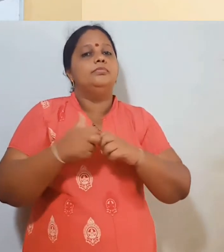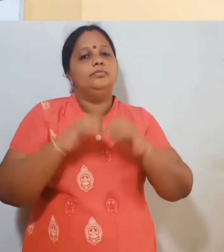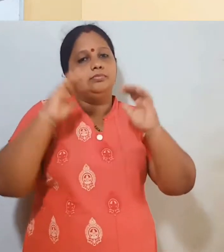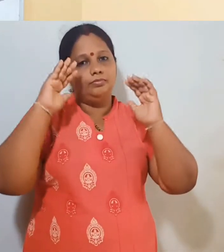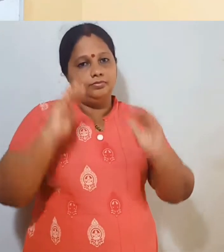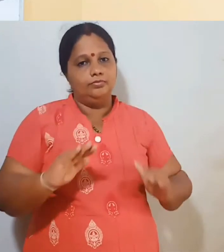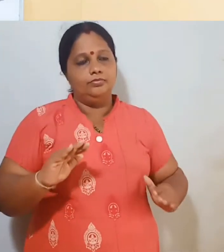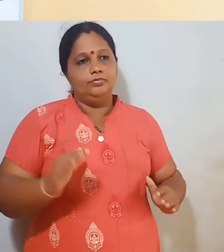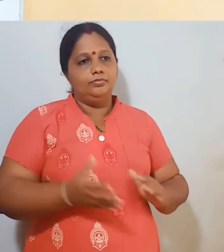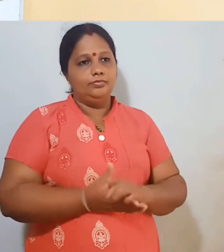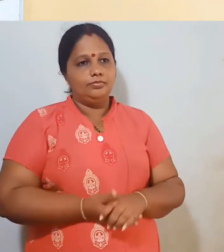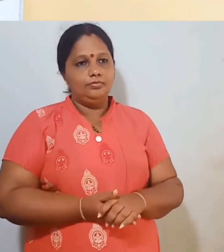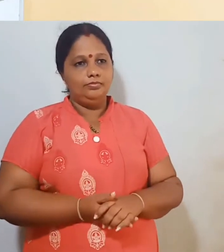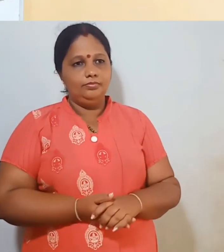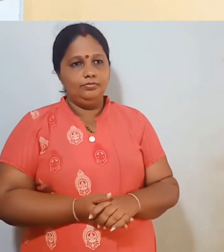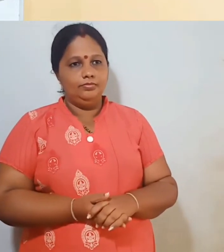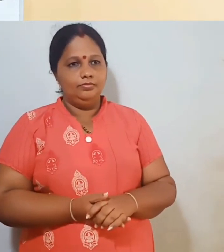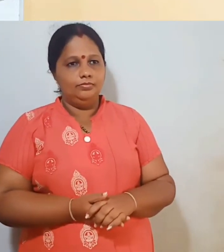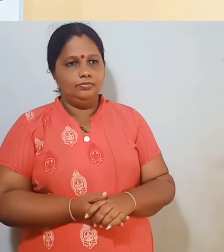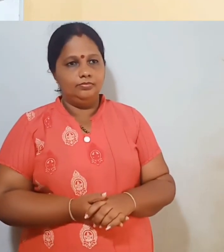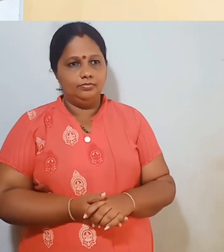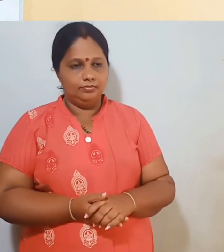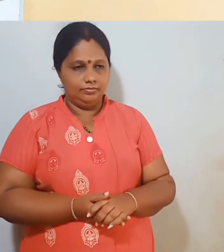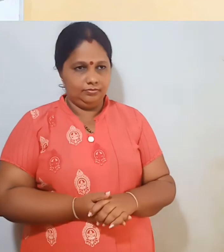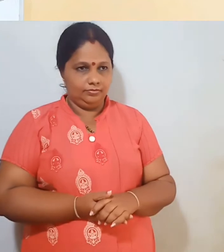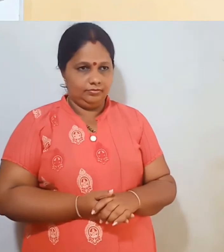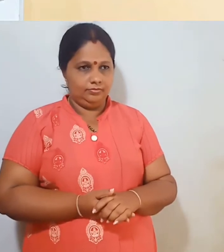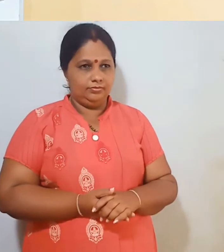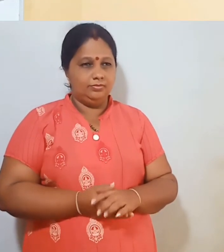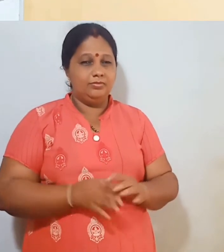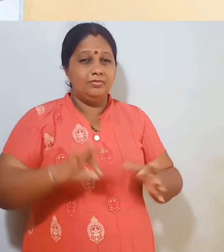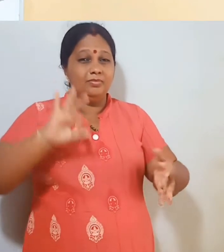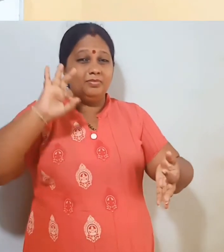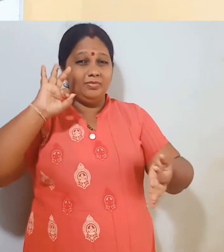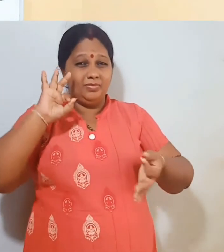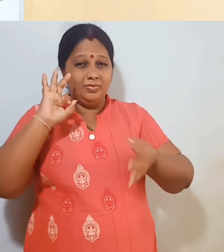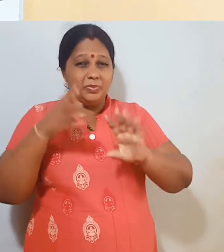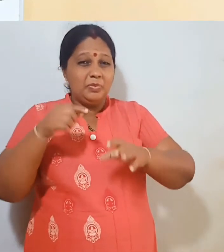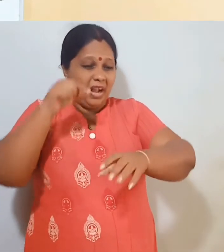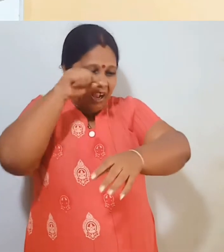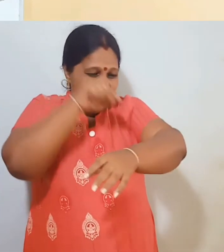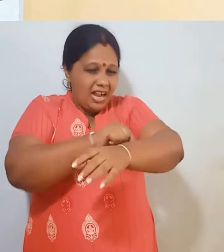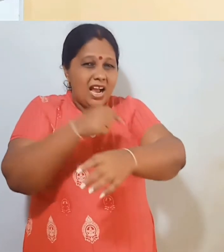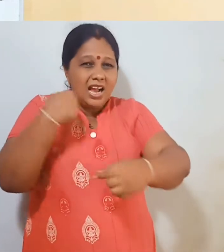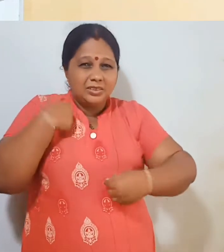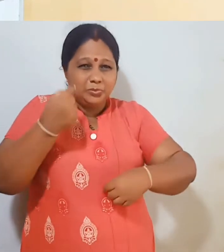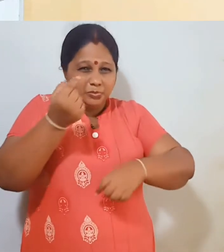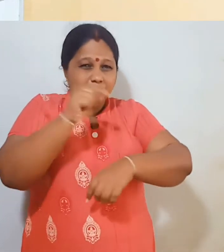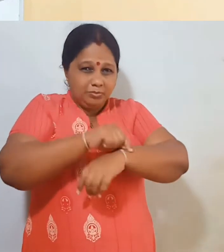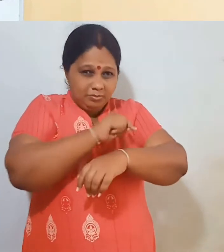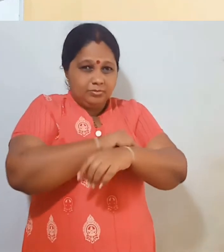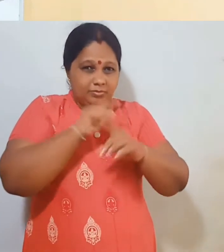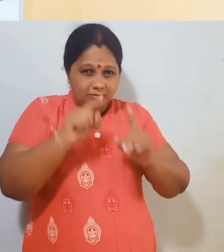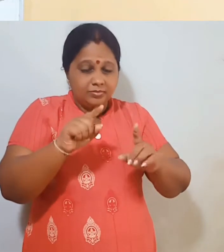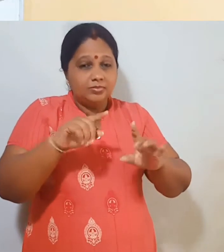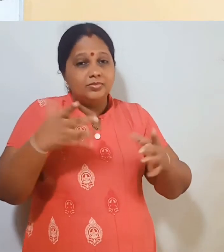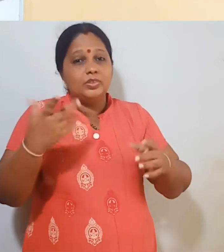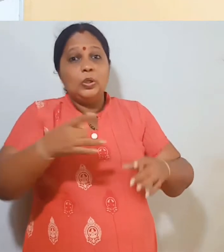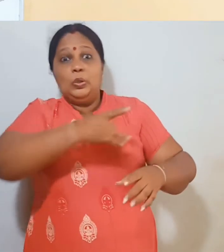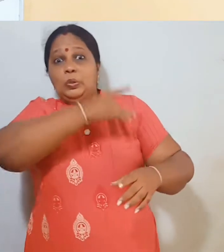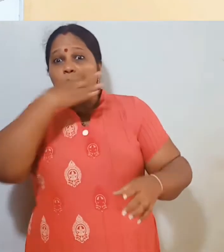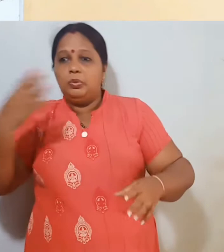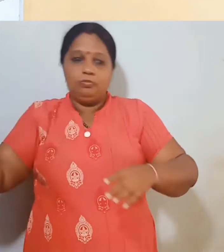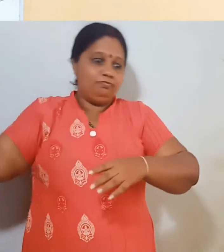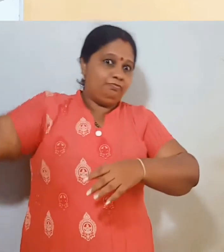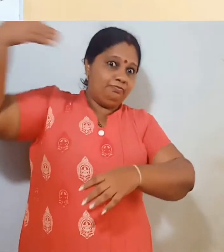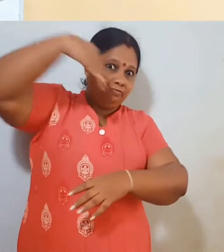எனவே நெருப்பு காயங்களோ அல்லது கொதி தண்ணி ஊற்றப்பட்ட காயங்களோ எந்த இடத்துல இருந்தாலும் சரி, பெரிய ஆக்கண்டாலும் சின்ன ஆக்கண்டாலும் சரி, தண்ணியை